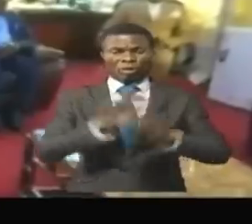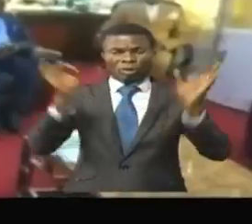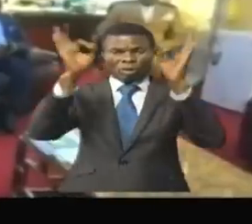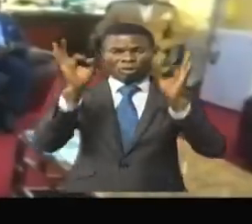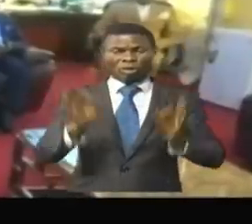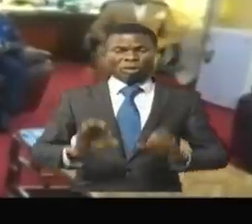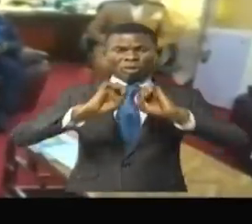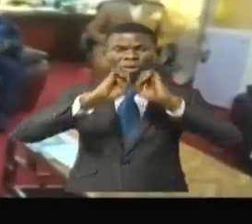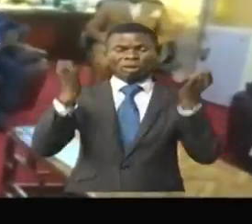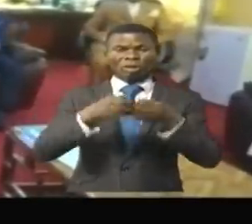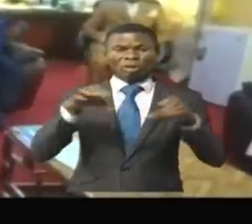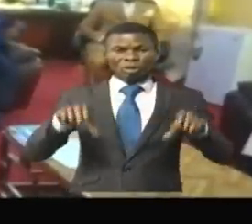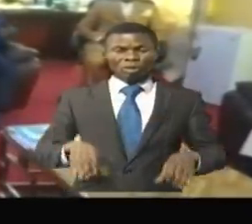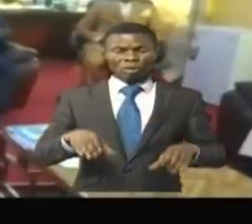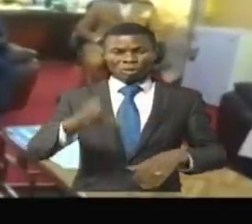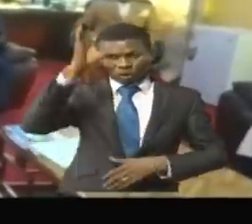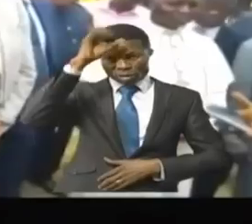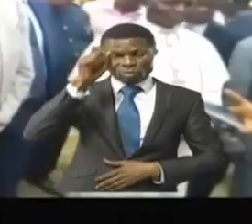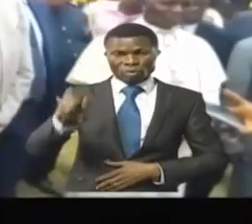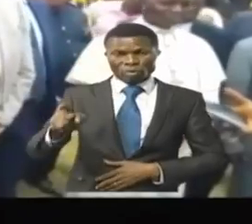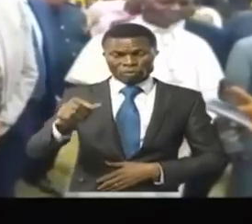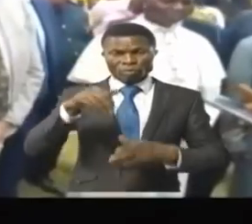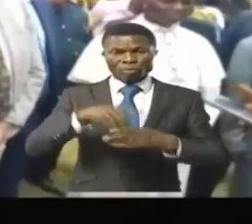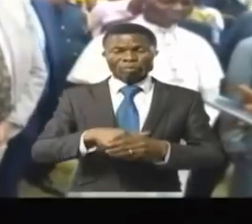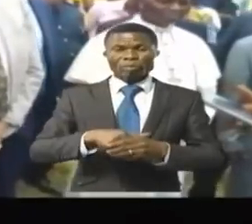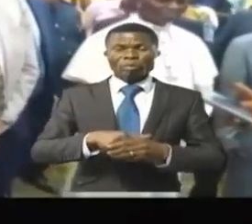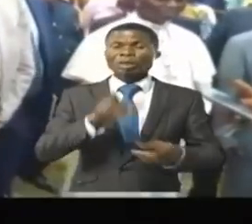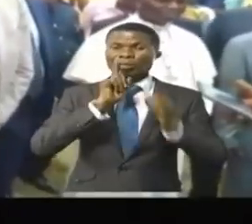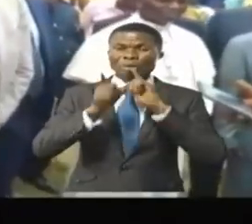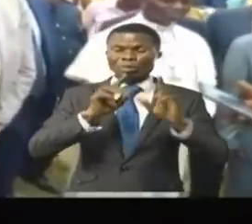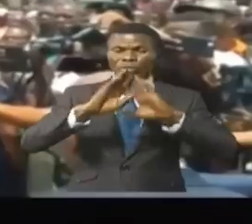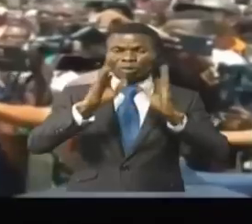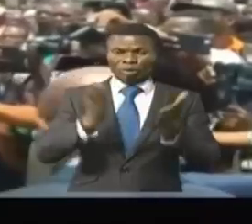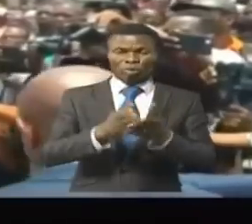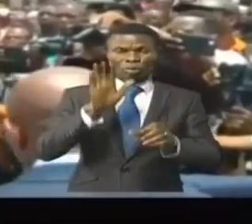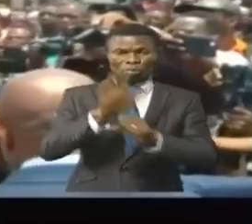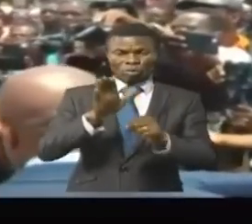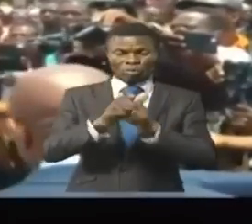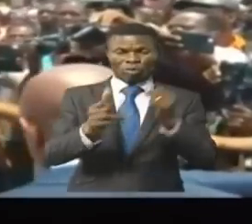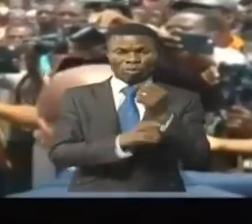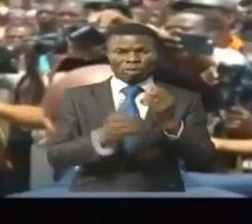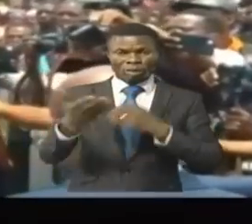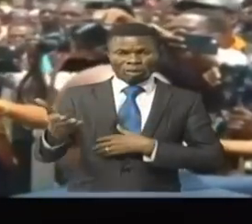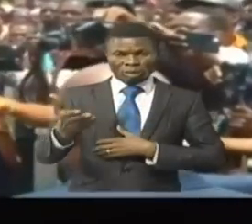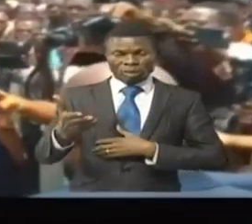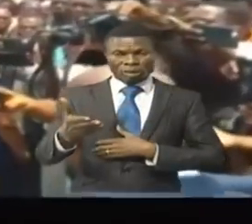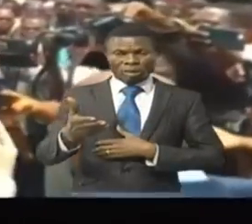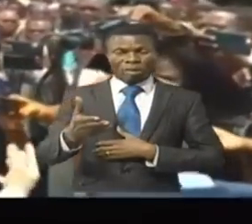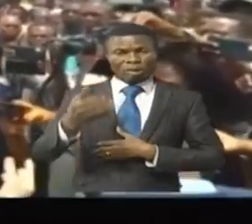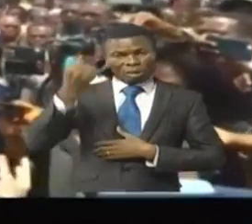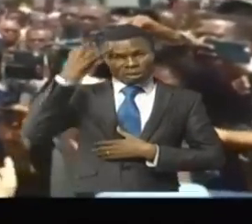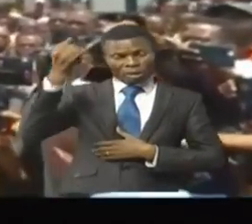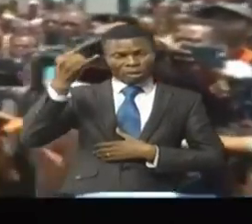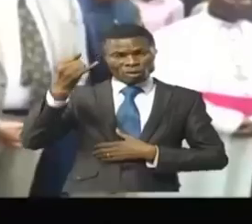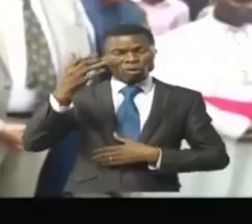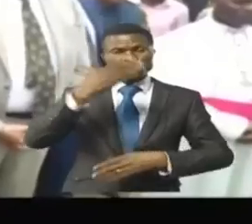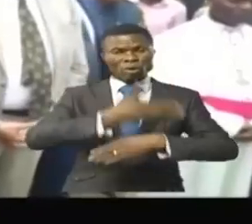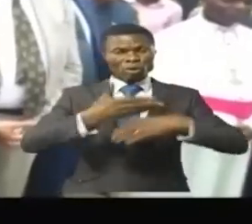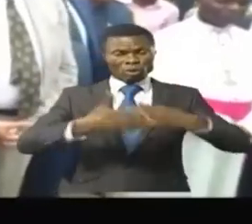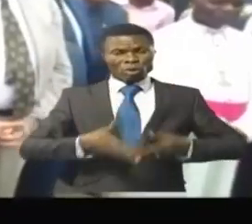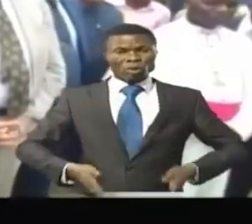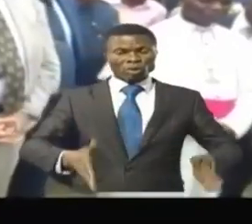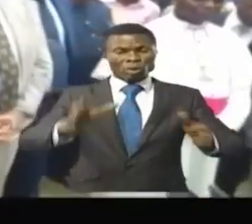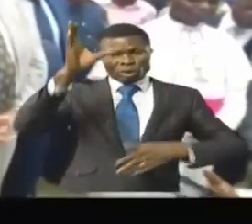des entreprises du Congo du Bandundu. Dans son entretien avec toute les différentes couches, l'option de la réhabilitation de la